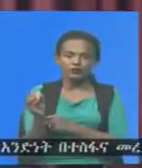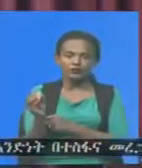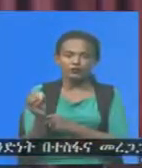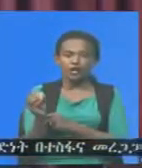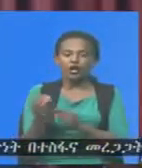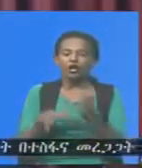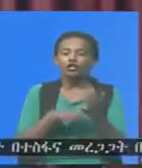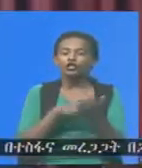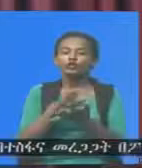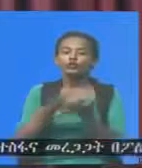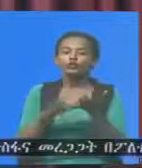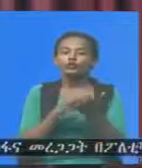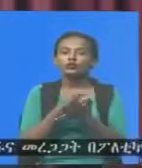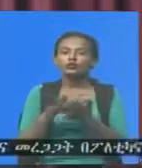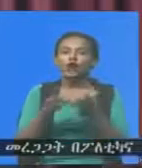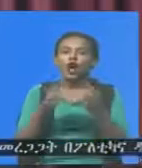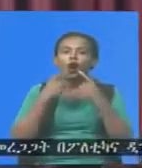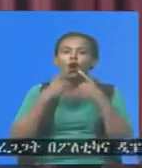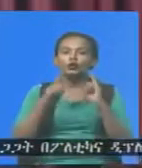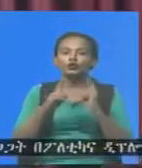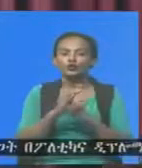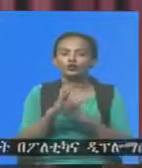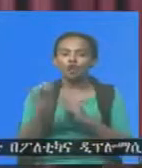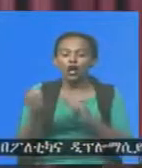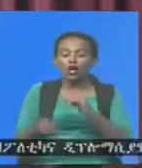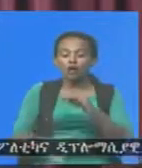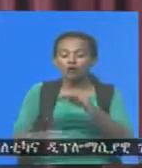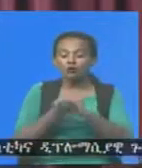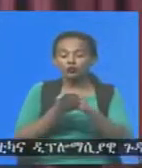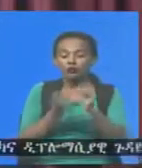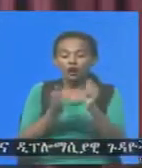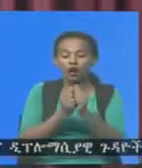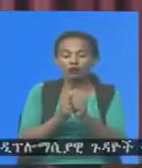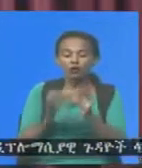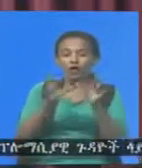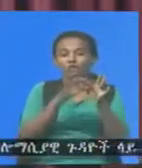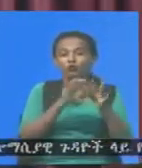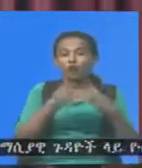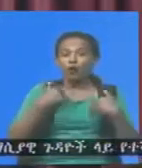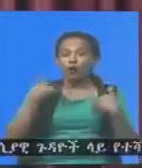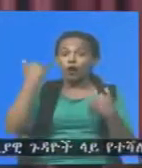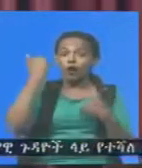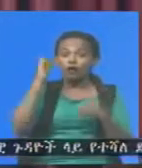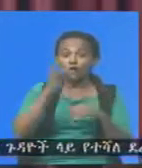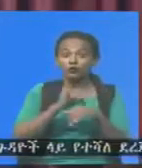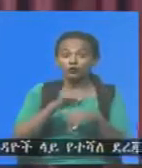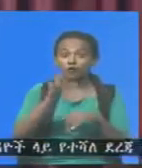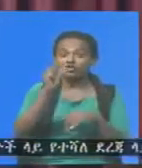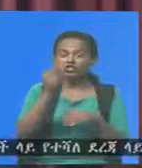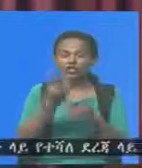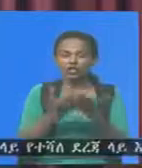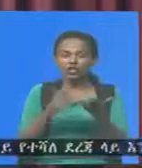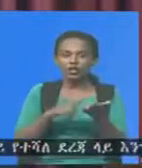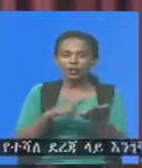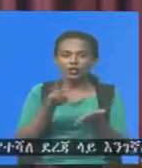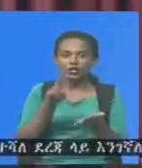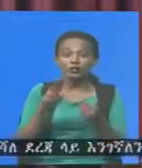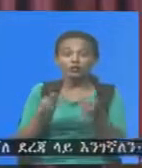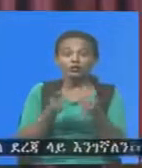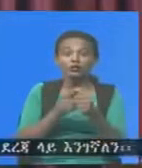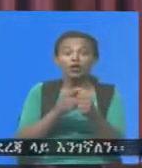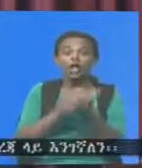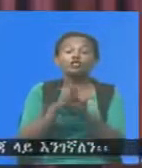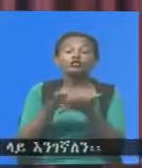ከሽብር አዋጁ እና ከሙስና ጋር ተያይዞ ባሉ ሐሳቦች ላይ ትንሽ ነገር ለማንሳት መጀመሪያ